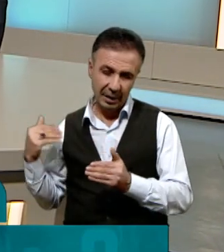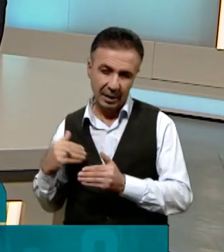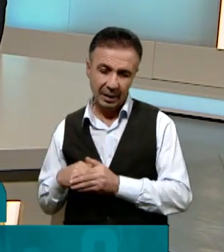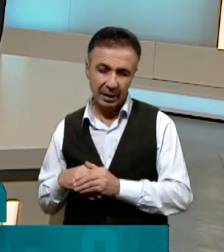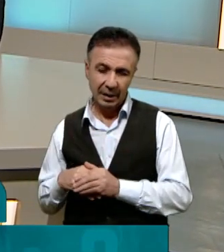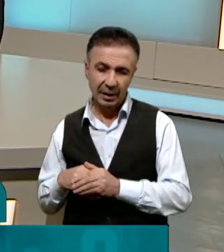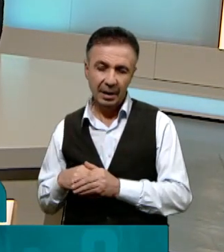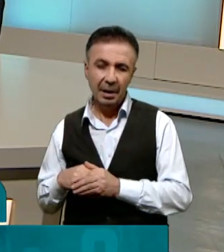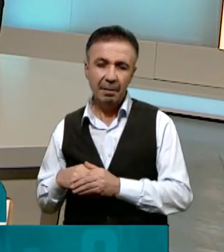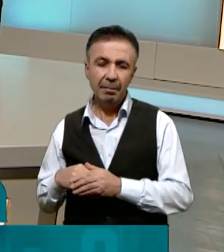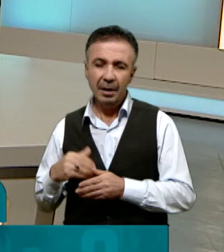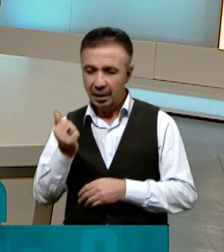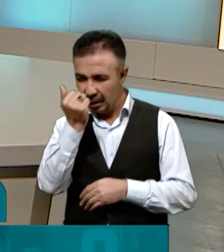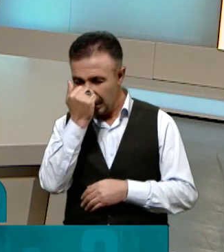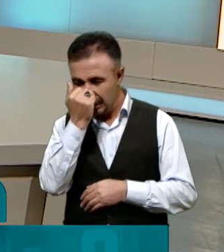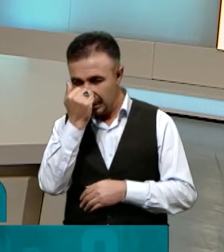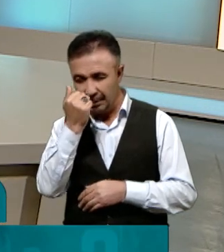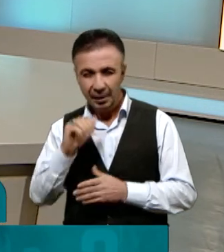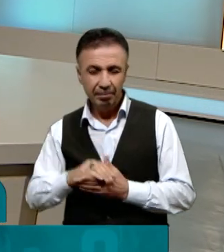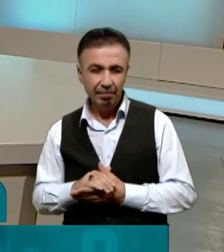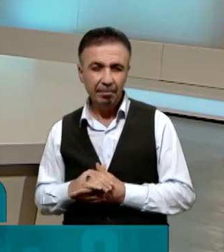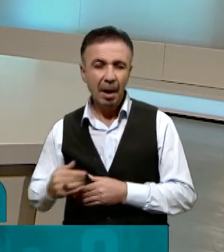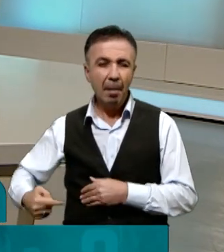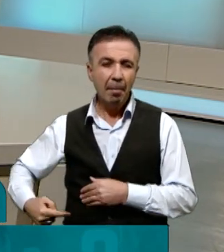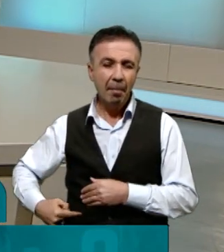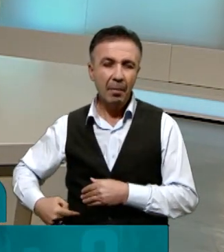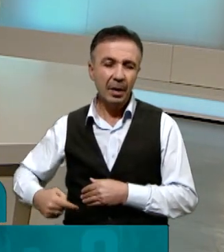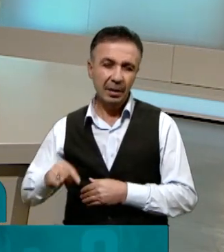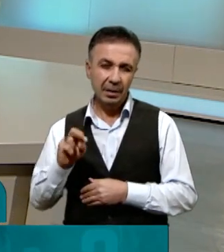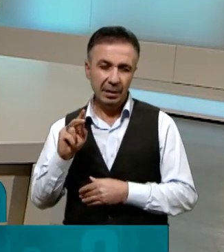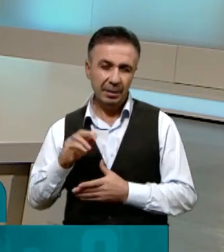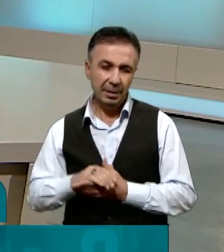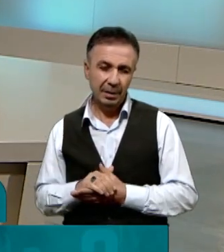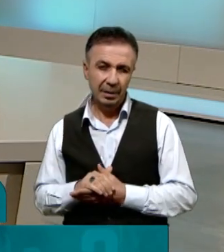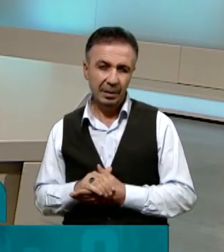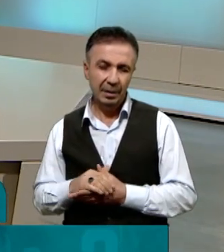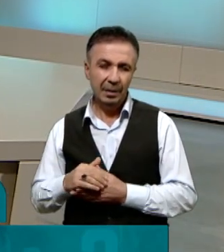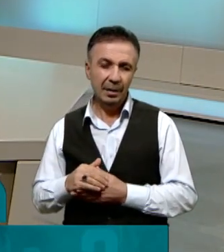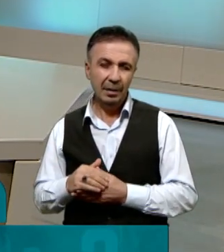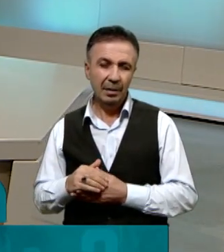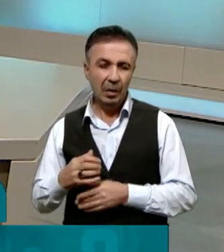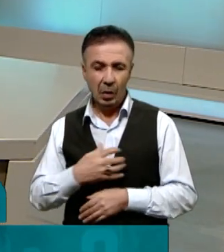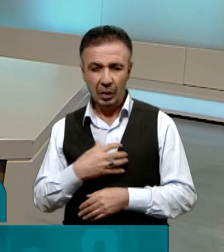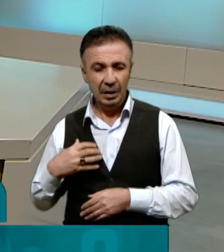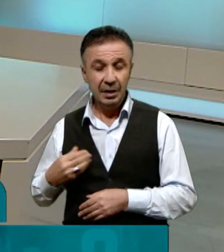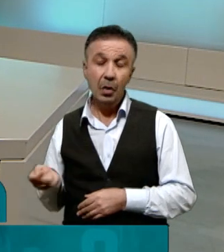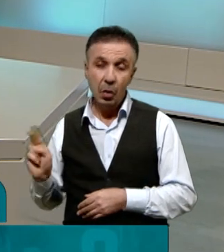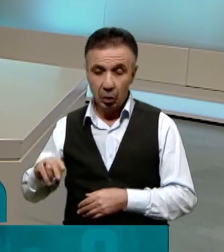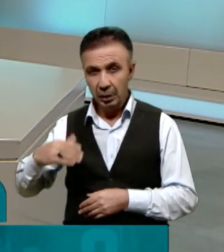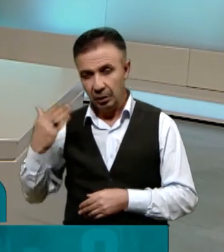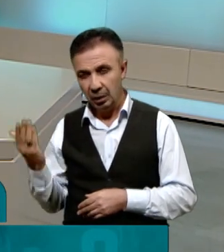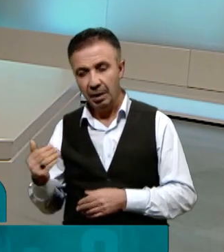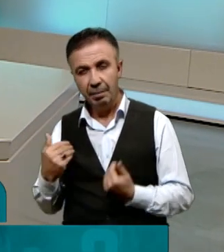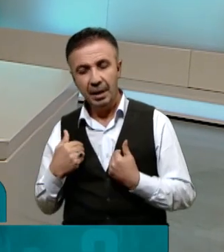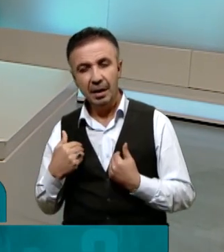gibi? Doku gibi, kan gibi, efendim böyle böbrek gibi mesela organların. Peki illa öldükten sonra